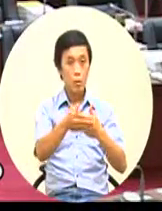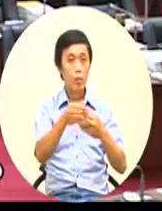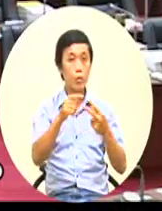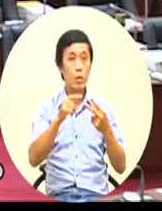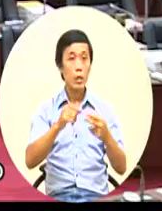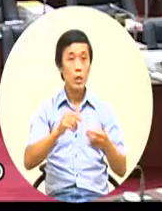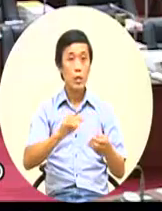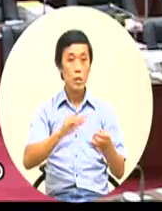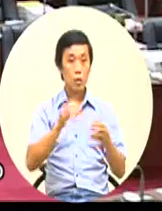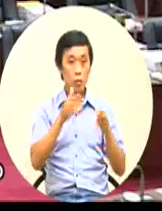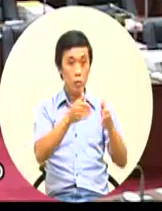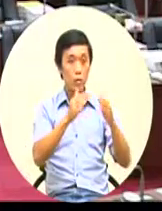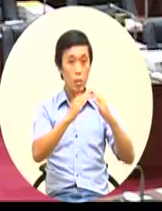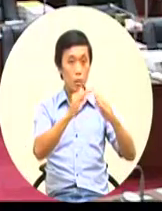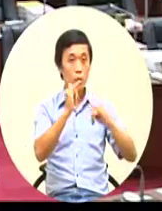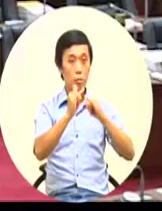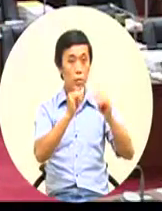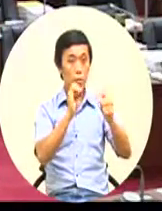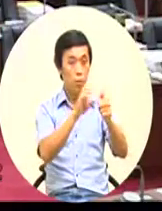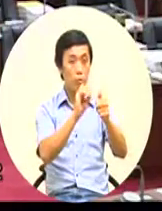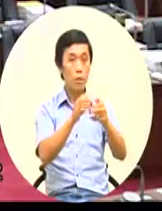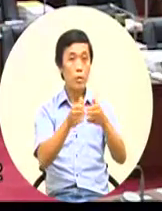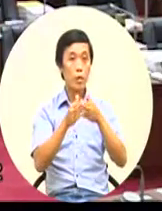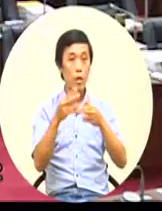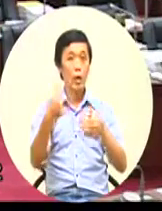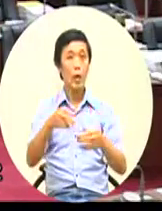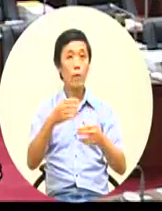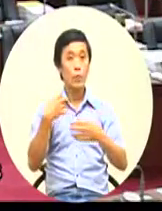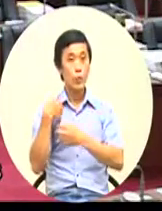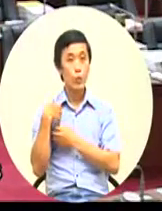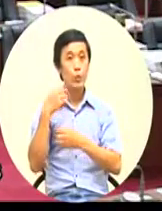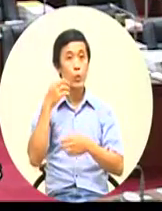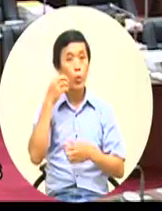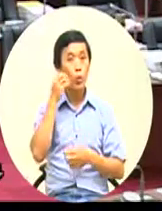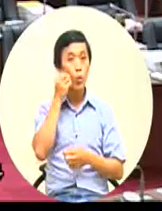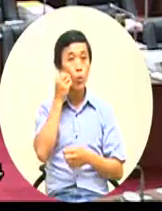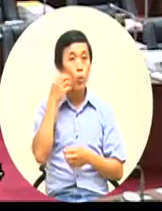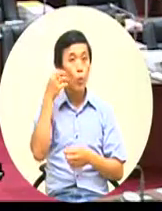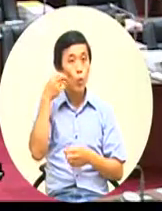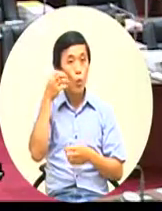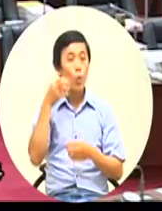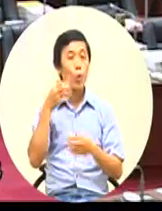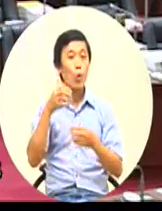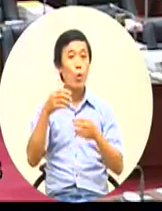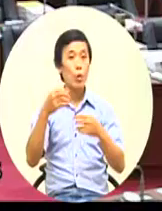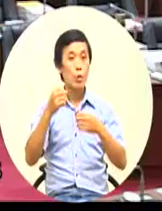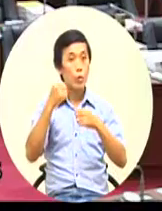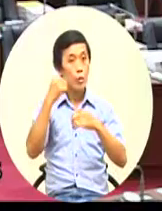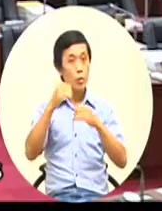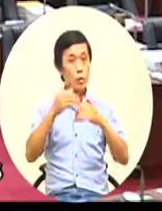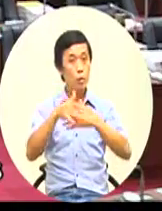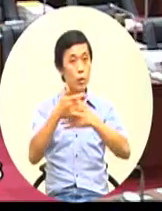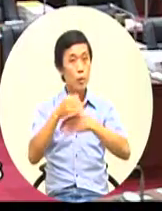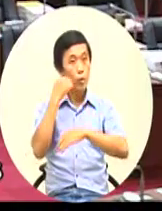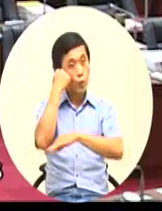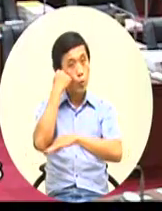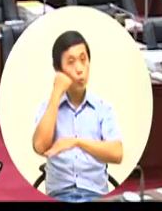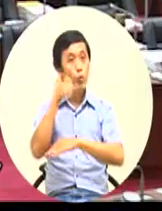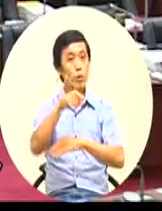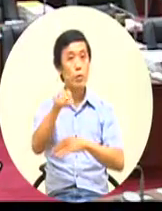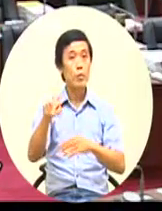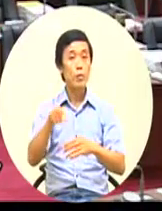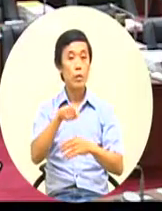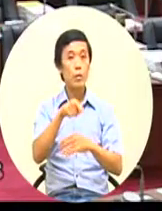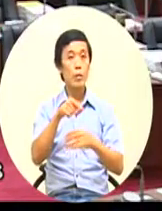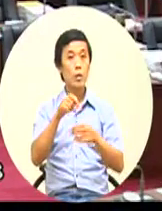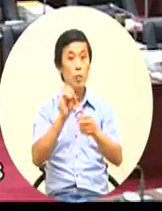市民朋友来报告。那包含还有眷村这个破迁的这个团体江先生，我也在这边要跟你说明，整个法